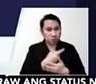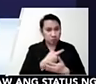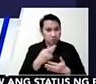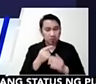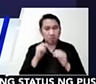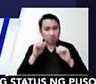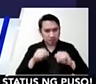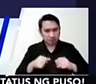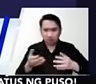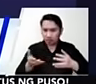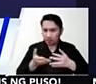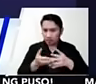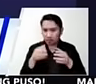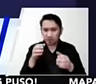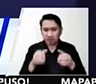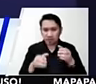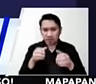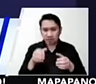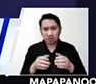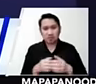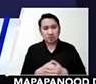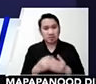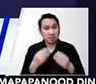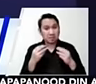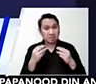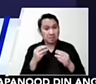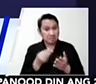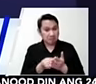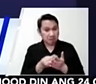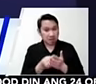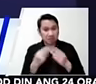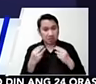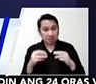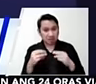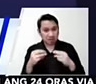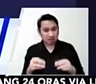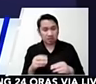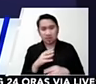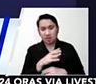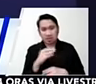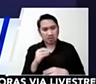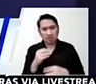masasampahan na siya ng kaso ng money laundering kasama si Alice Guo at madami pa ibang